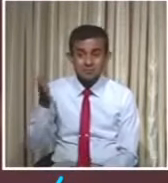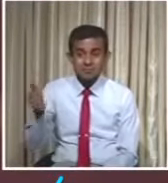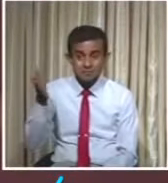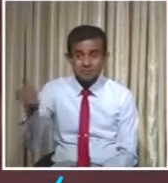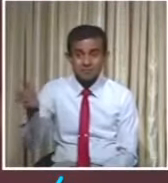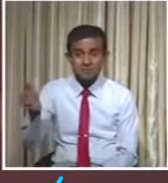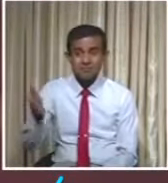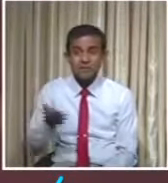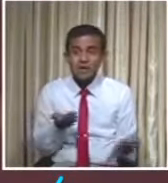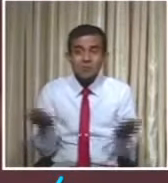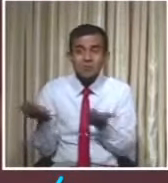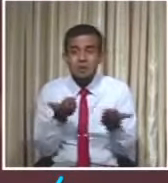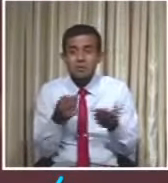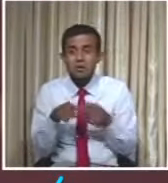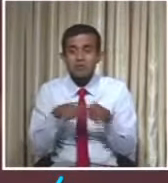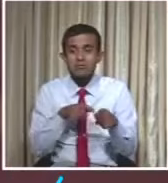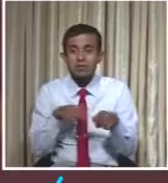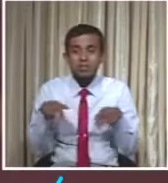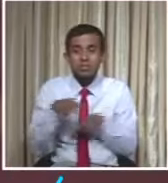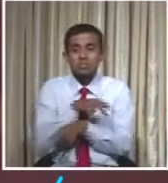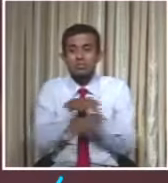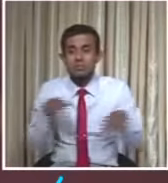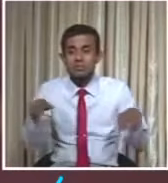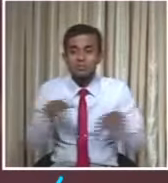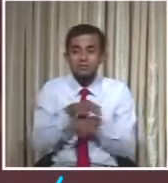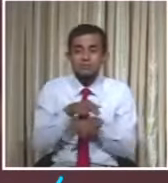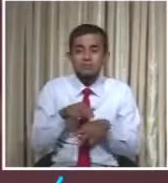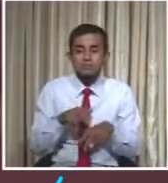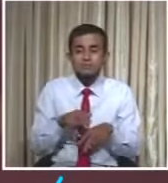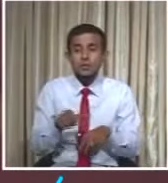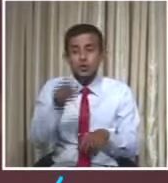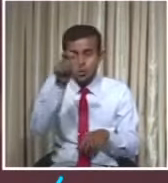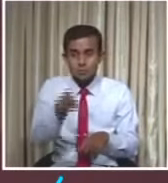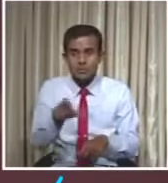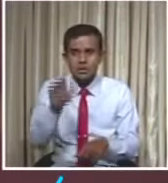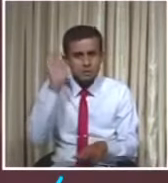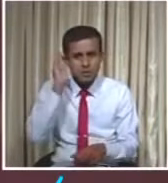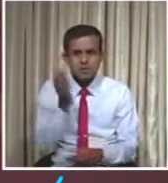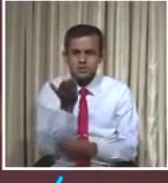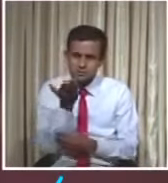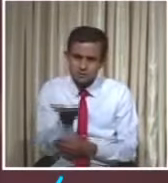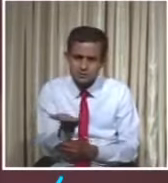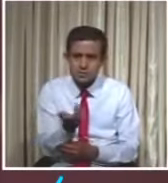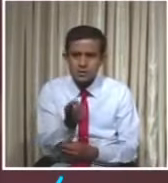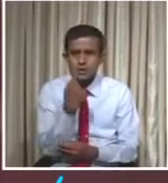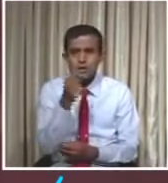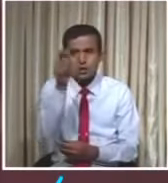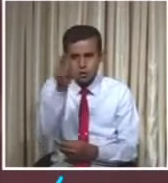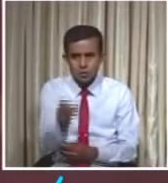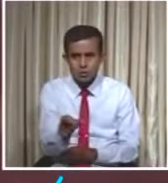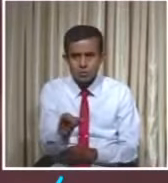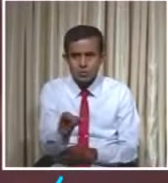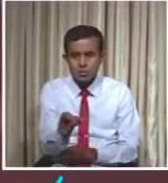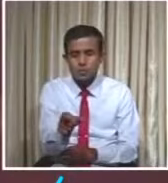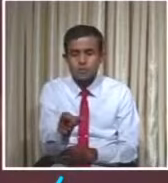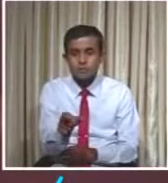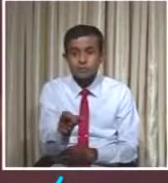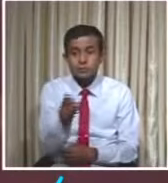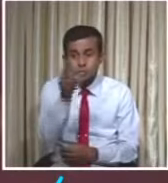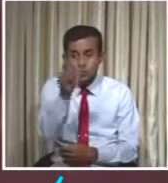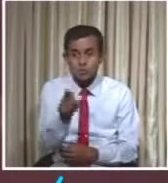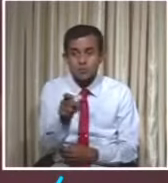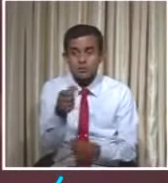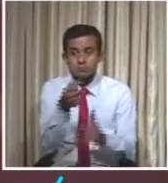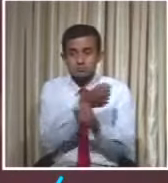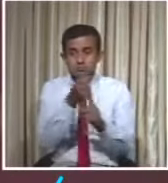දැන් මේගොල්ලෝ නිකන් තොත්ත බබාලා වගේ හැසිරෙන්නේ ඒ නිසා ඔබතුමාගෙන් අපි ඉල්ලීමක් කරනවා ඔබතුමාගෙන් ඉල්ලීමක් කරනවා ඔබතුමාට